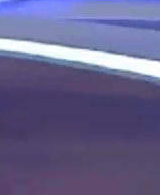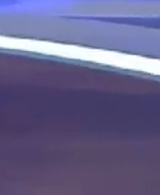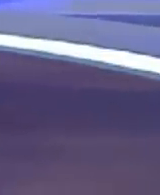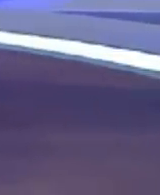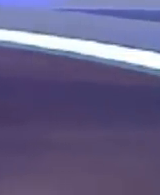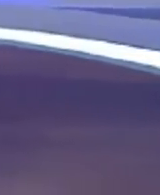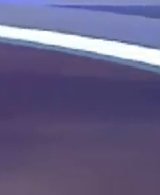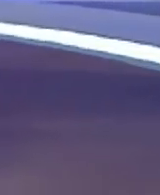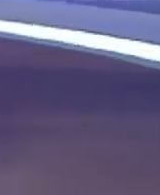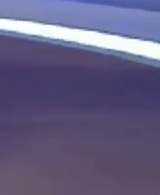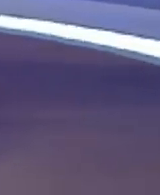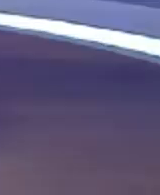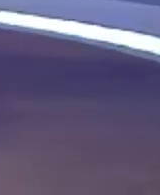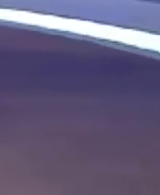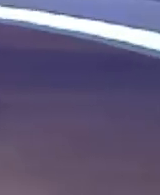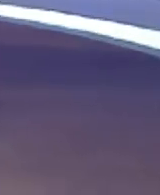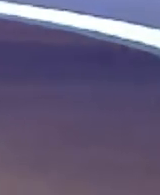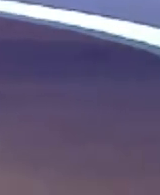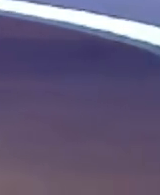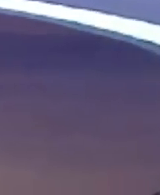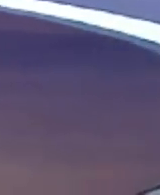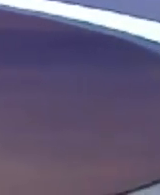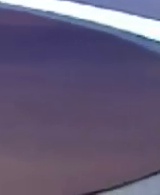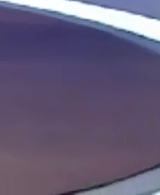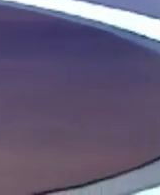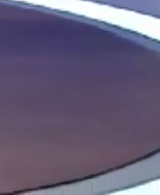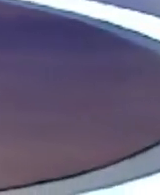Эргэн үзэгчдээ, бид та бүхэнд цагийн хөрд мэдээллийн хөтөлбөрийнхөө